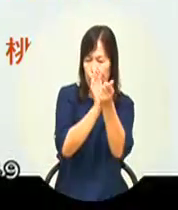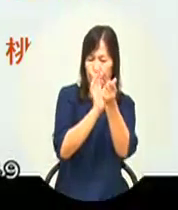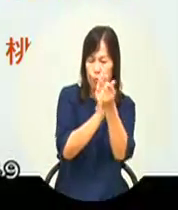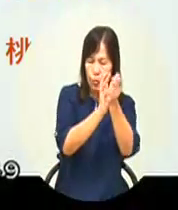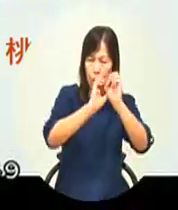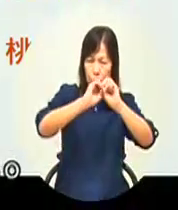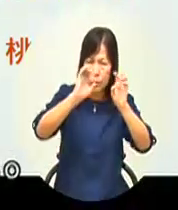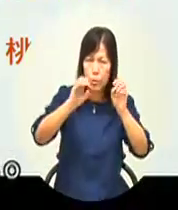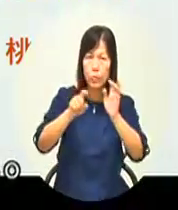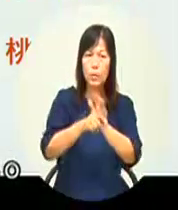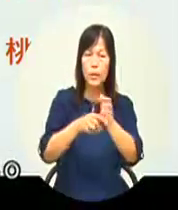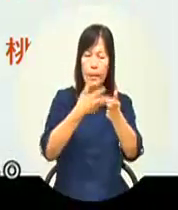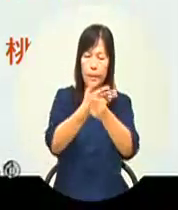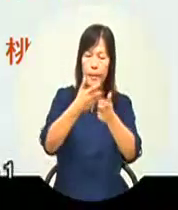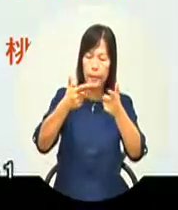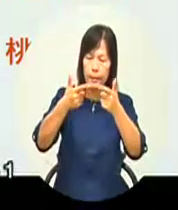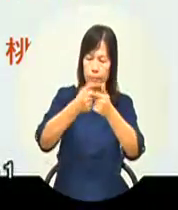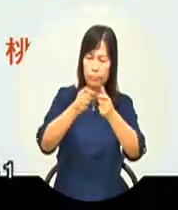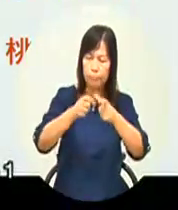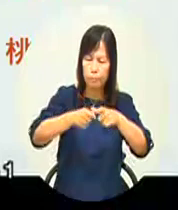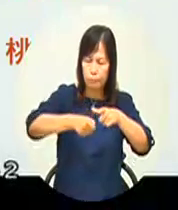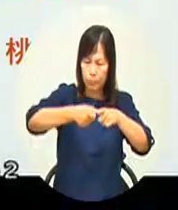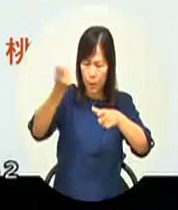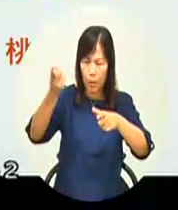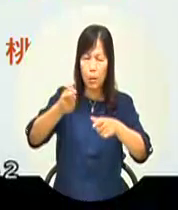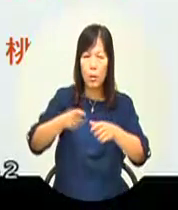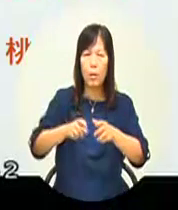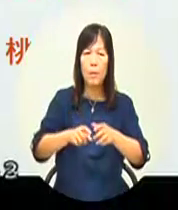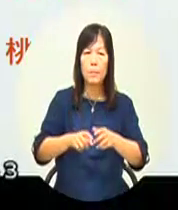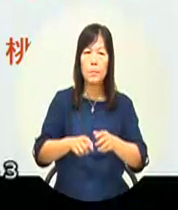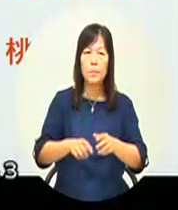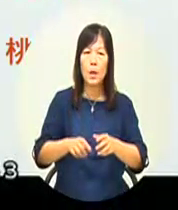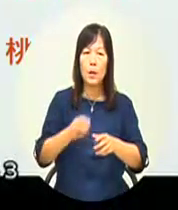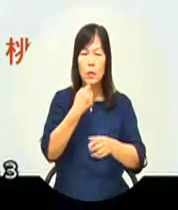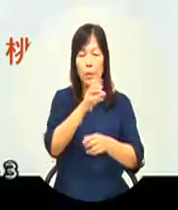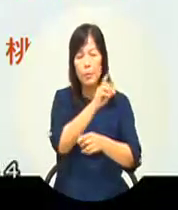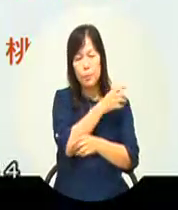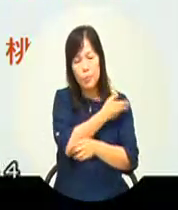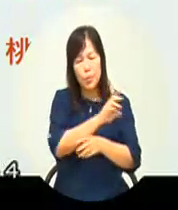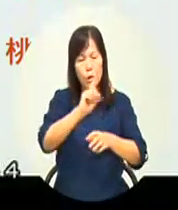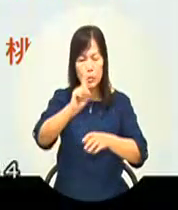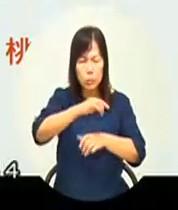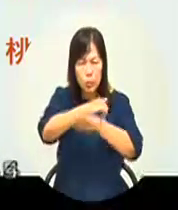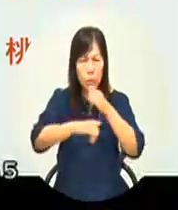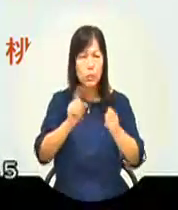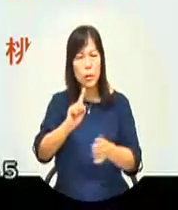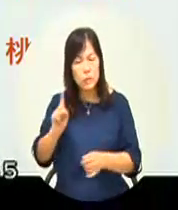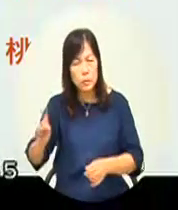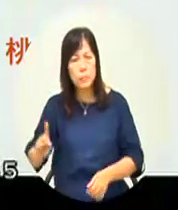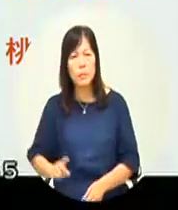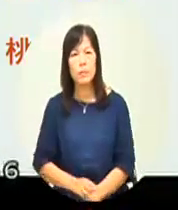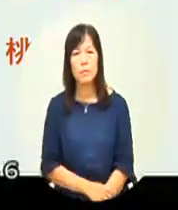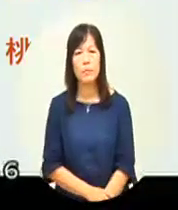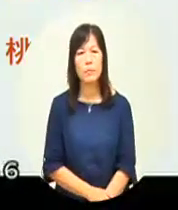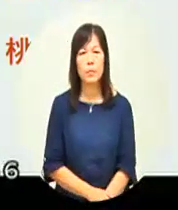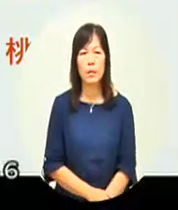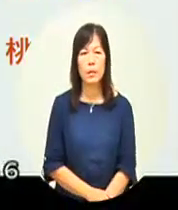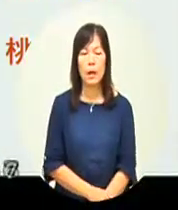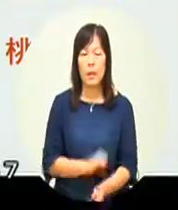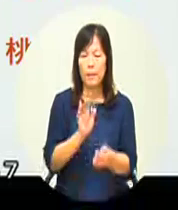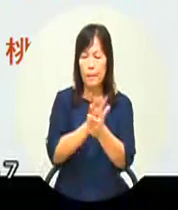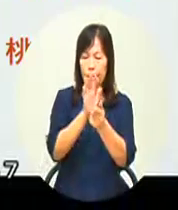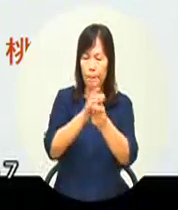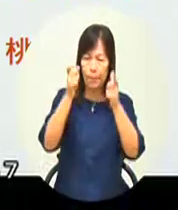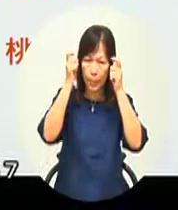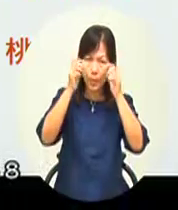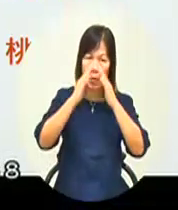的一个让它适度的开放。透过不管是举办活动还是怎样哈，我相信能够帮高雄的